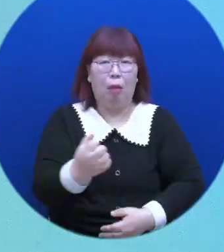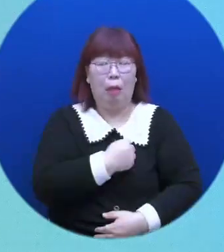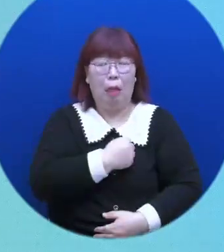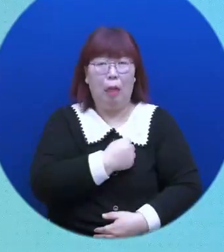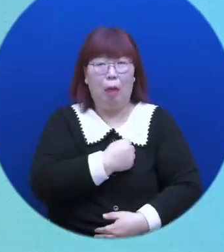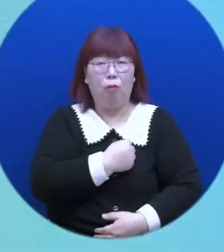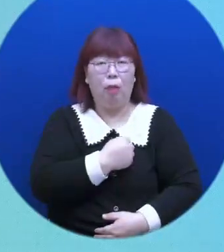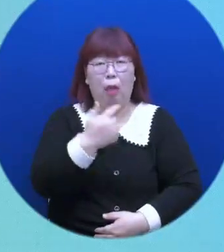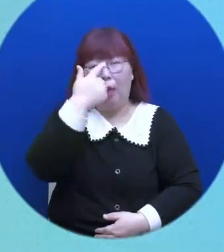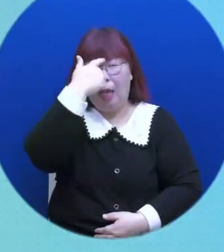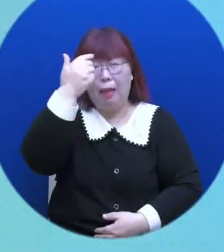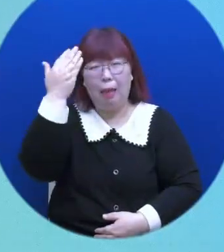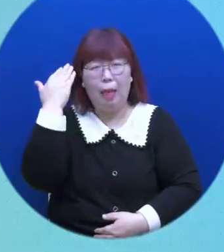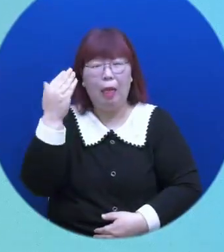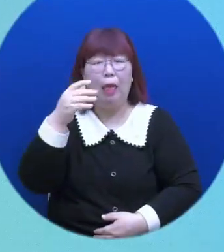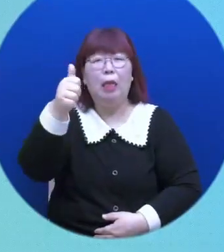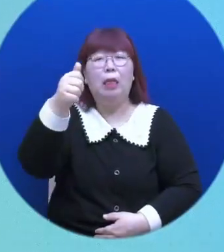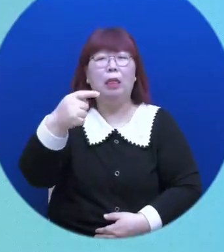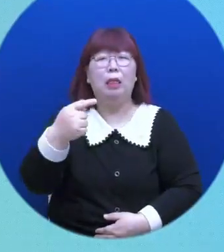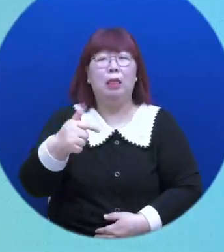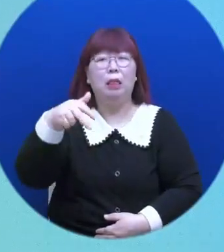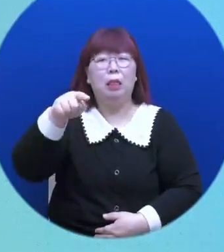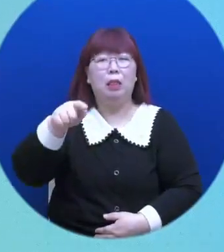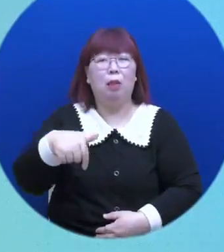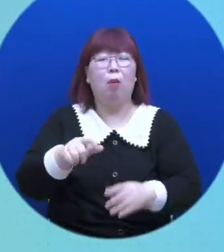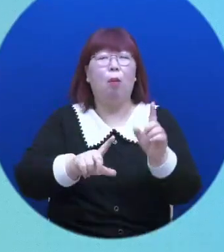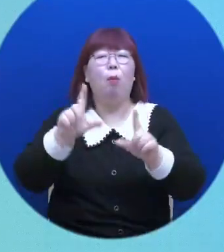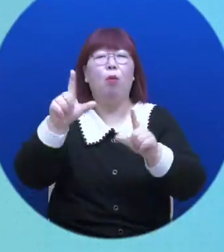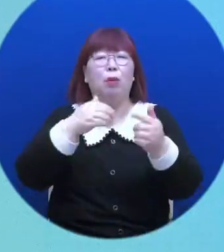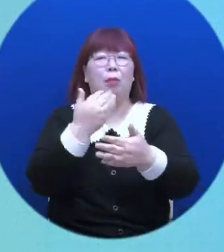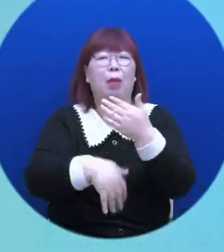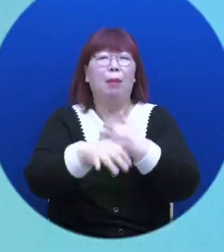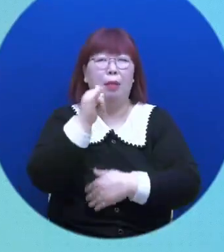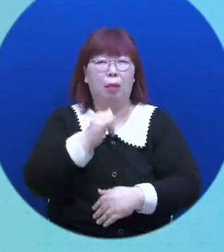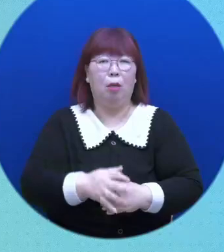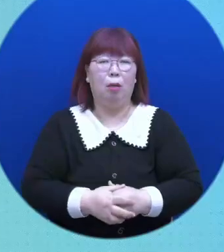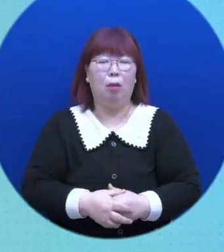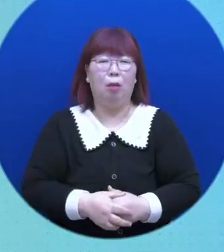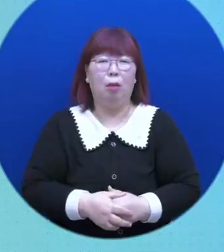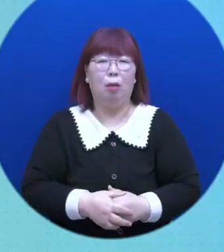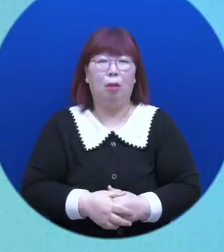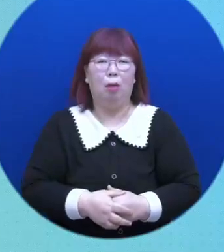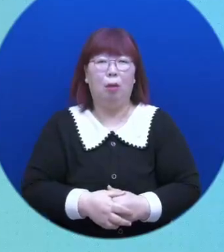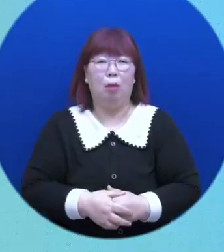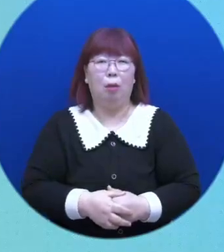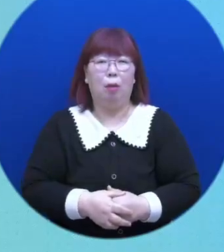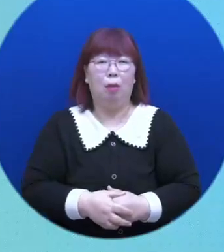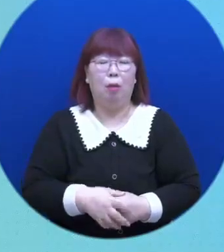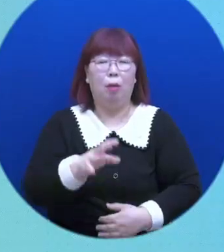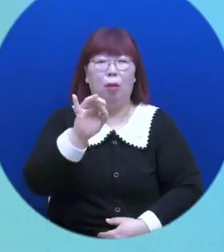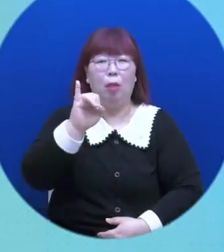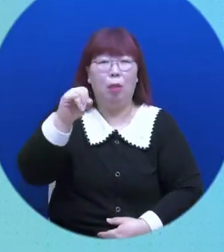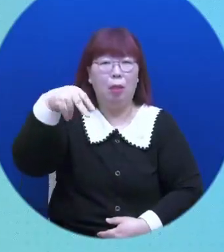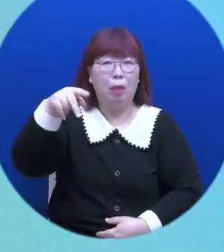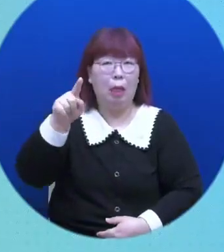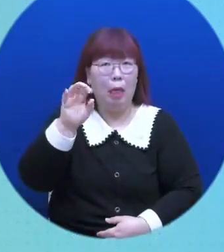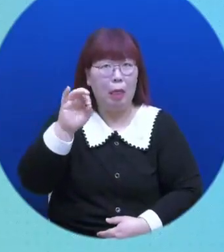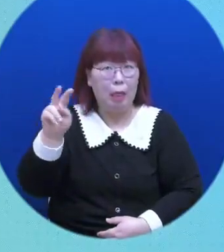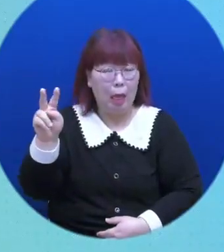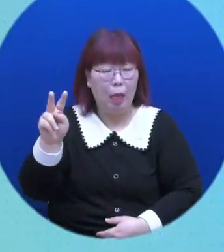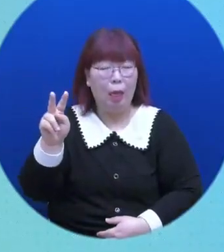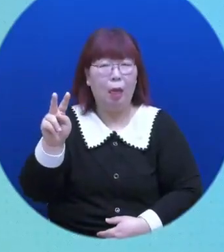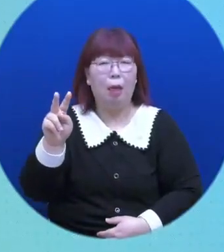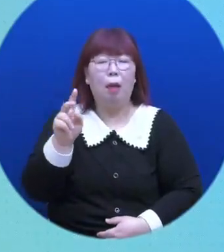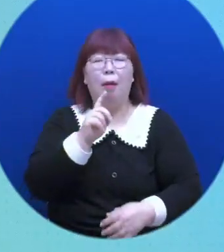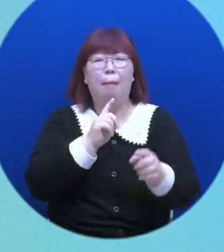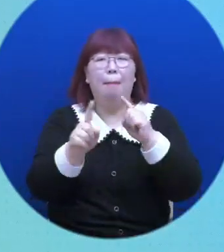과거의 흔적을 얘기하고 있다. 자, 그렇다면 여기서 이사야가 유다인들에게